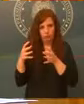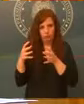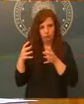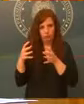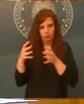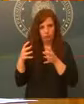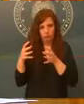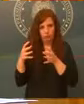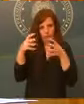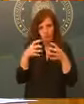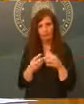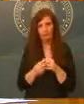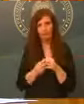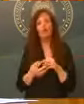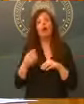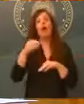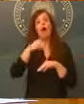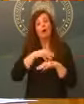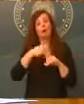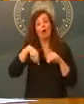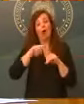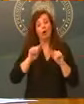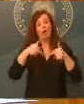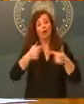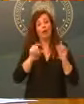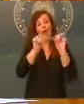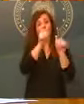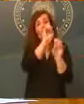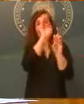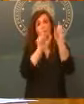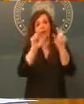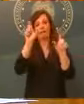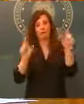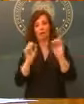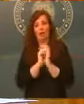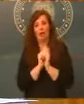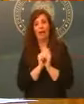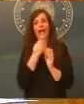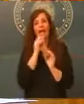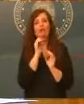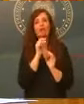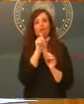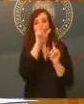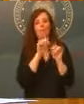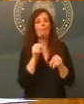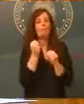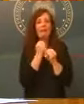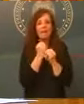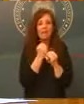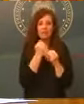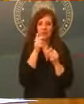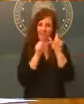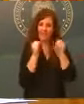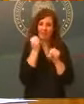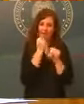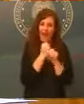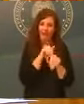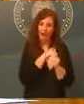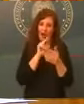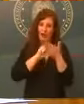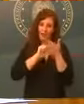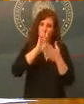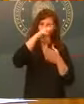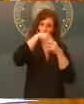scolastico, tutto. Questo è fondamentale. Ci lavoreremo insieme anche alla protezione civile,